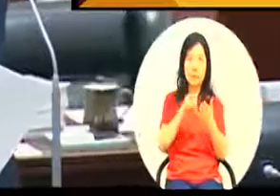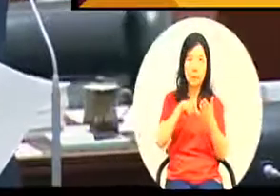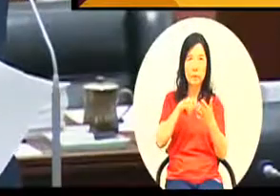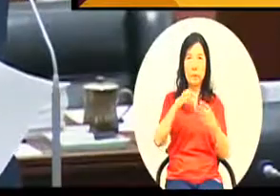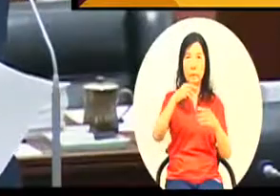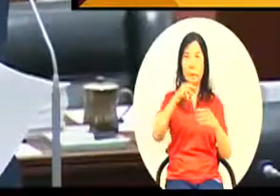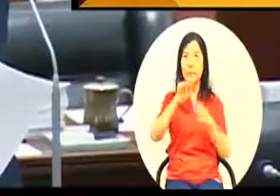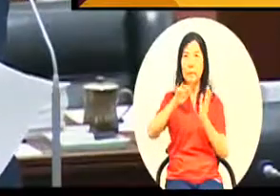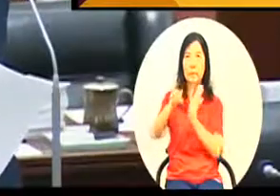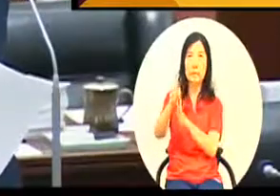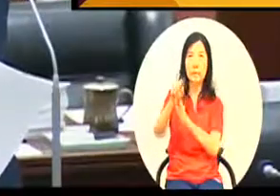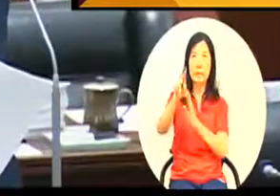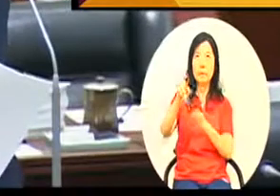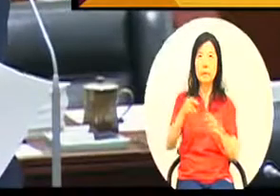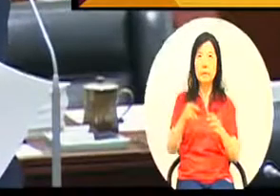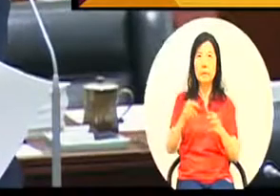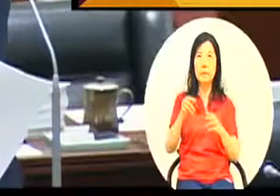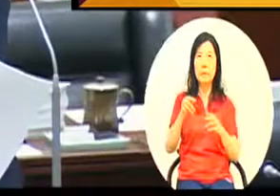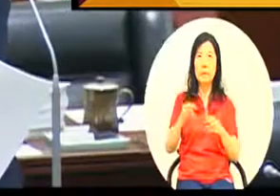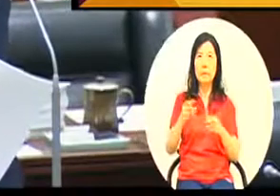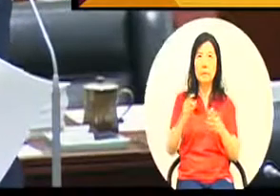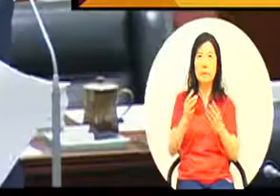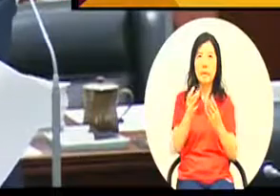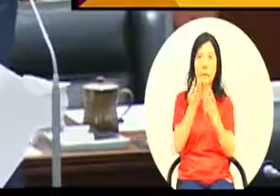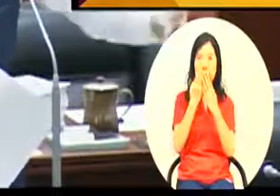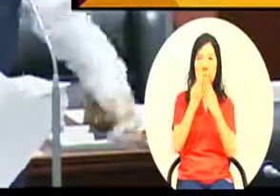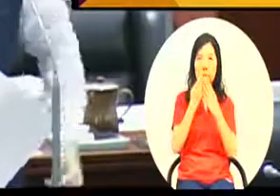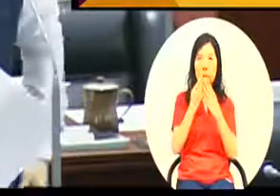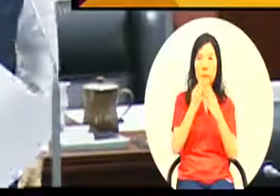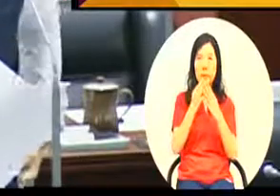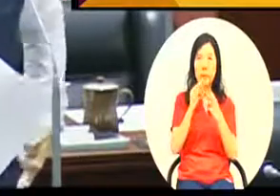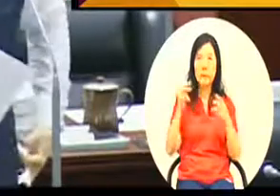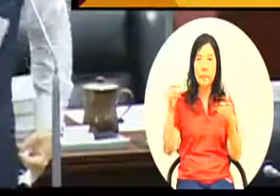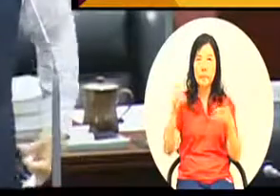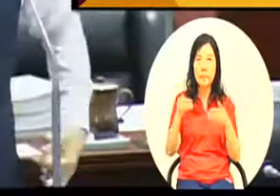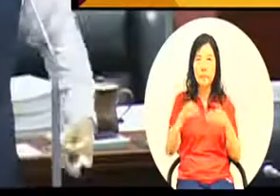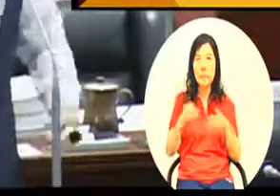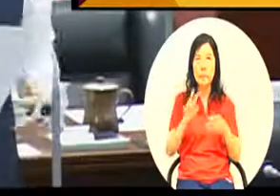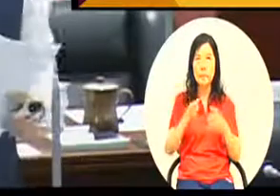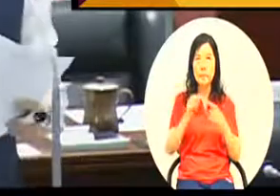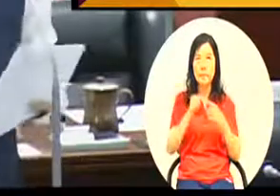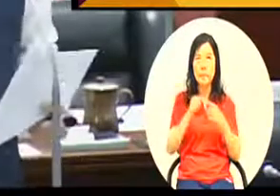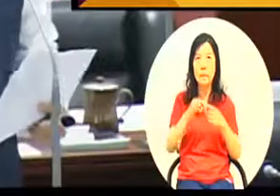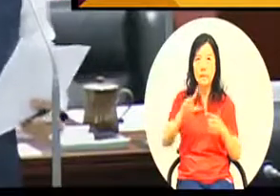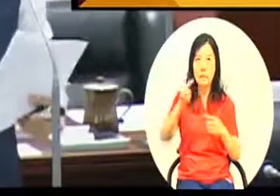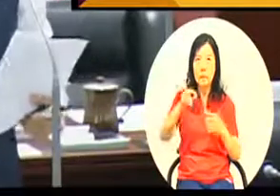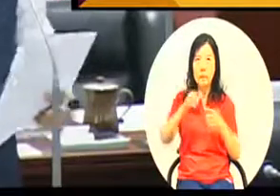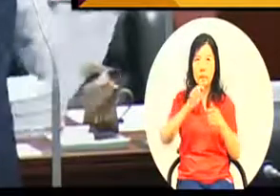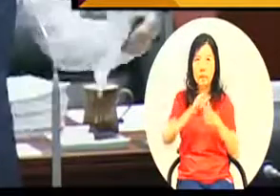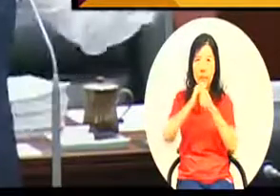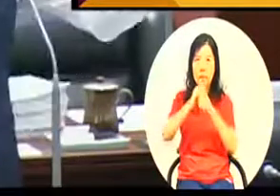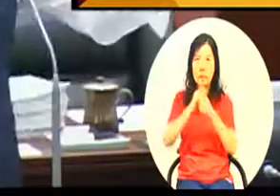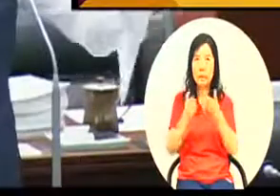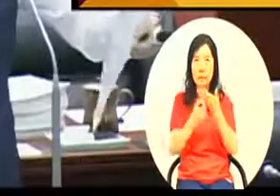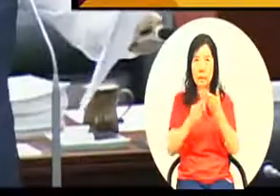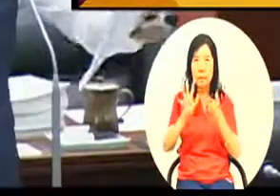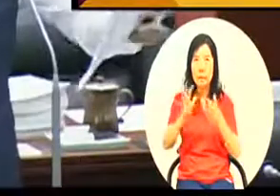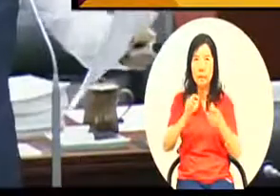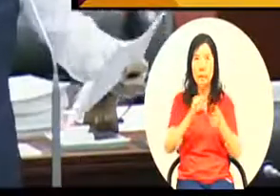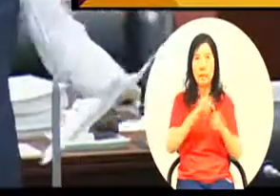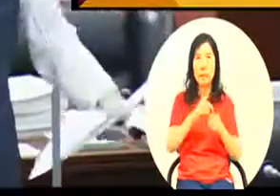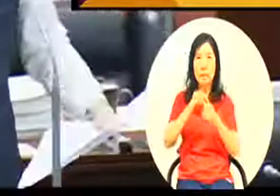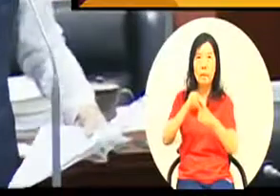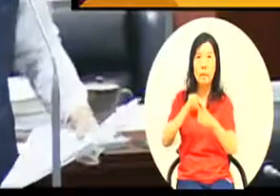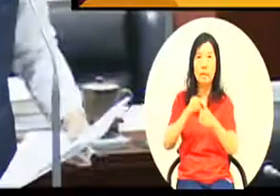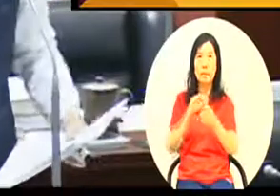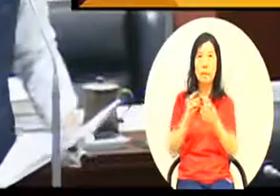边，乐界观察乐界，观察乐界通常就是指第一次抓到有私用毒品，那我们先送你进去，